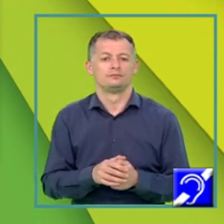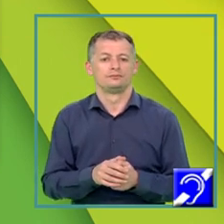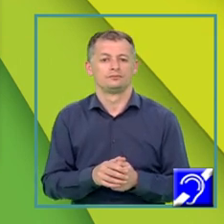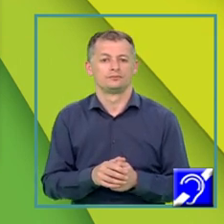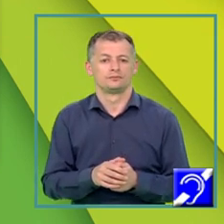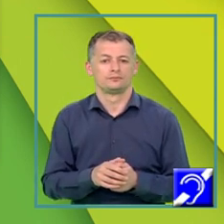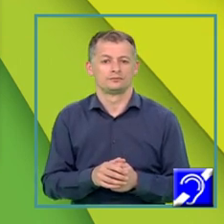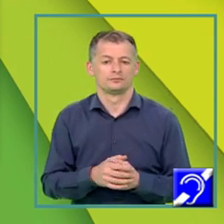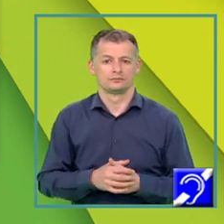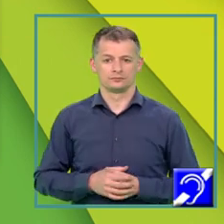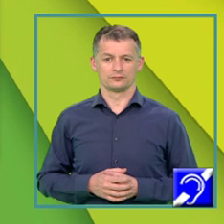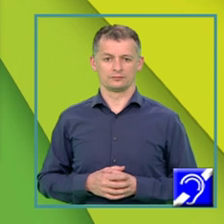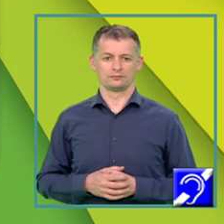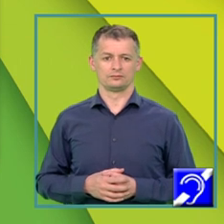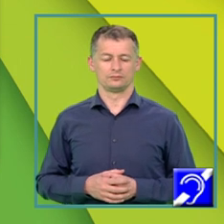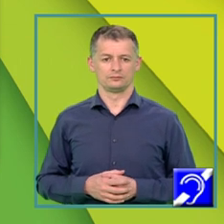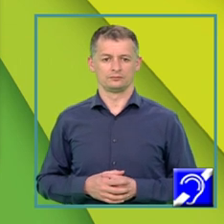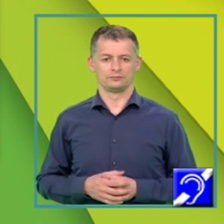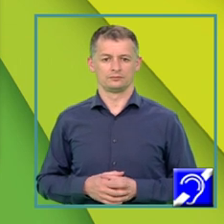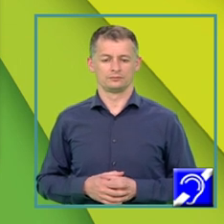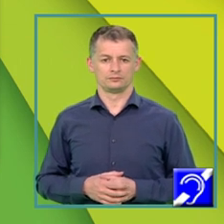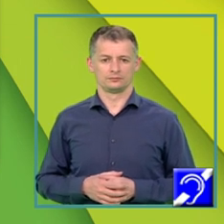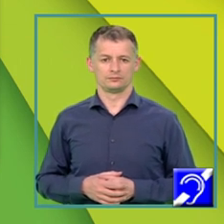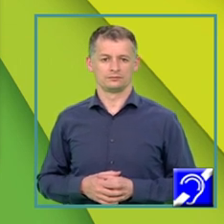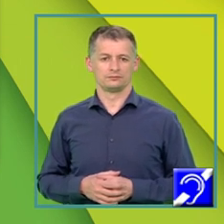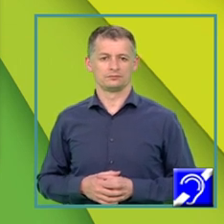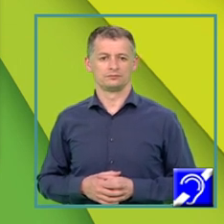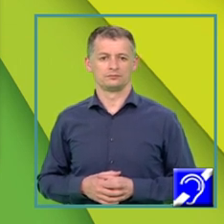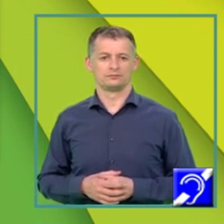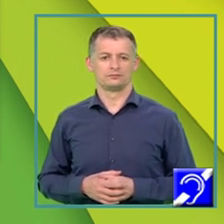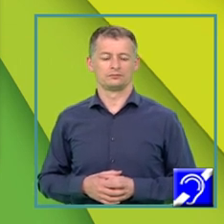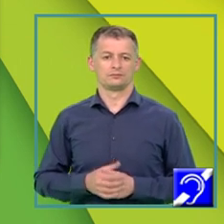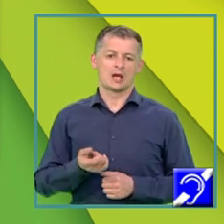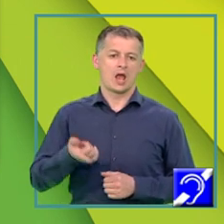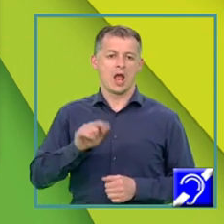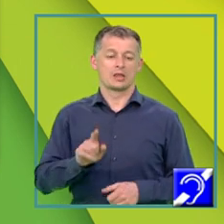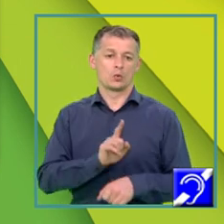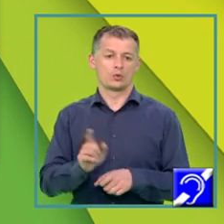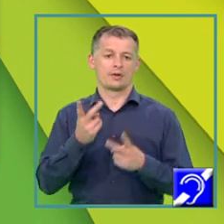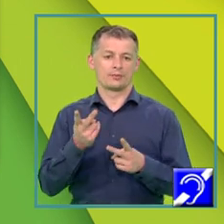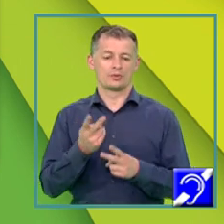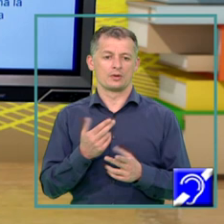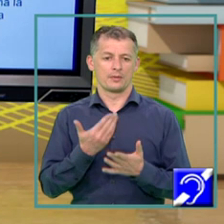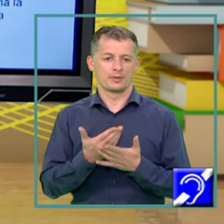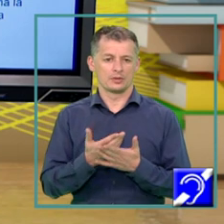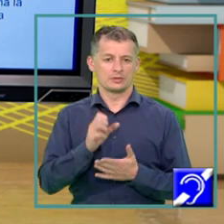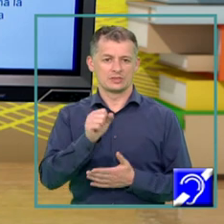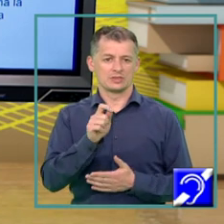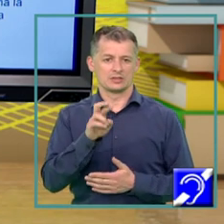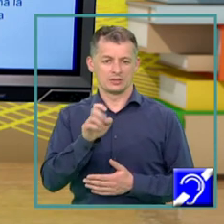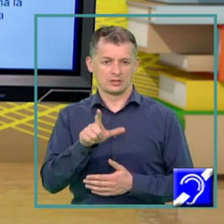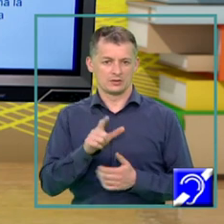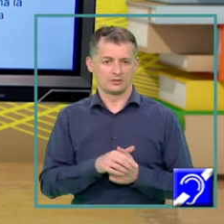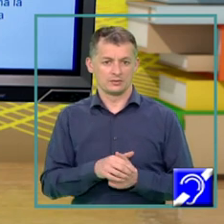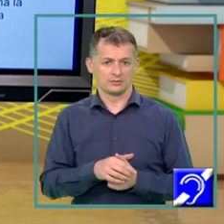în momentul declarării șirului de caractere un alt aspect important legat de funcție de setările este că ea